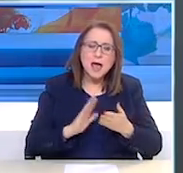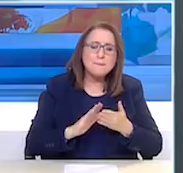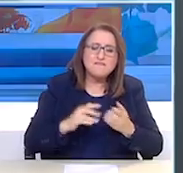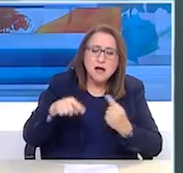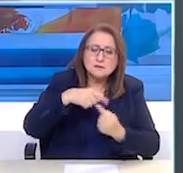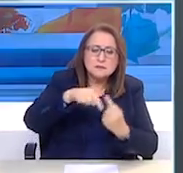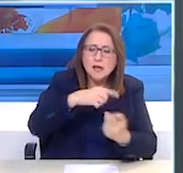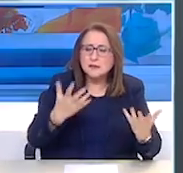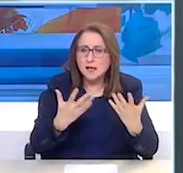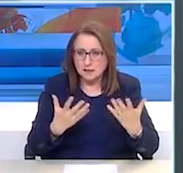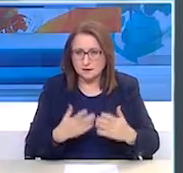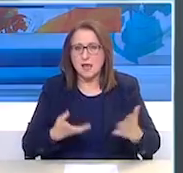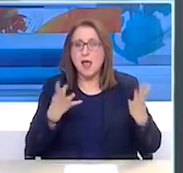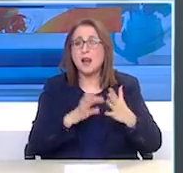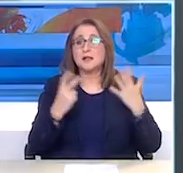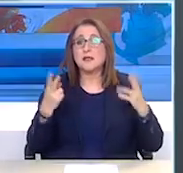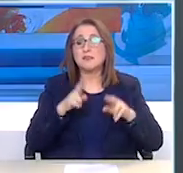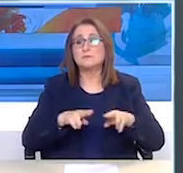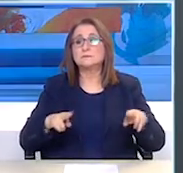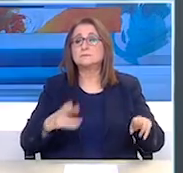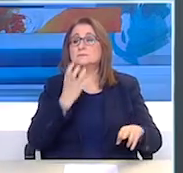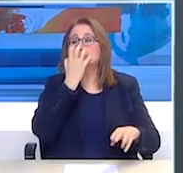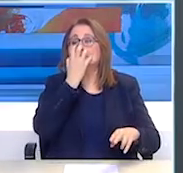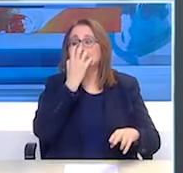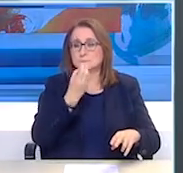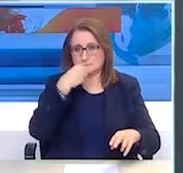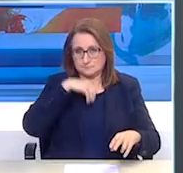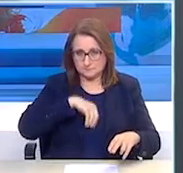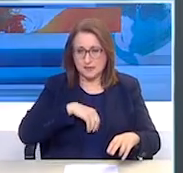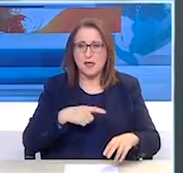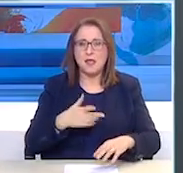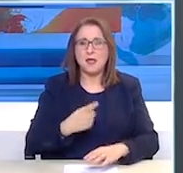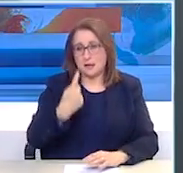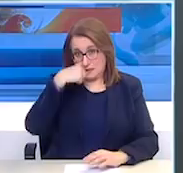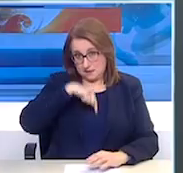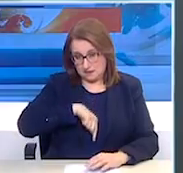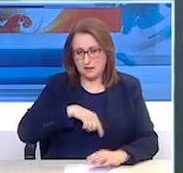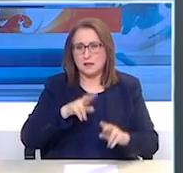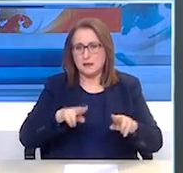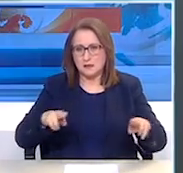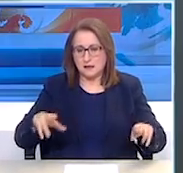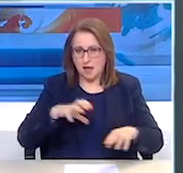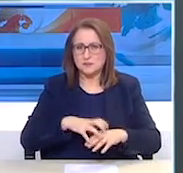92 συμπολίτες μας νοσηλεύονται διασωληνωμένοι. Η διάμεση ηλικία τους είναι 66 ετών.